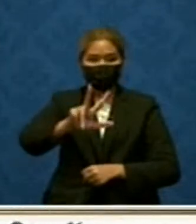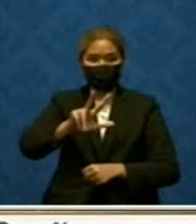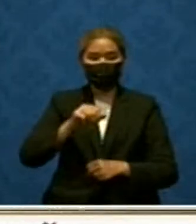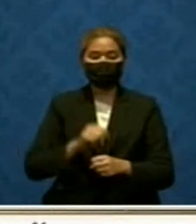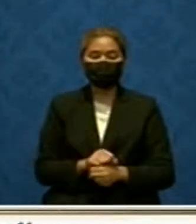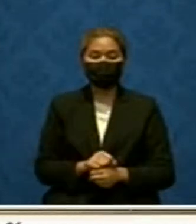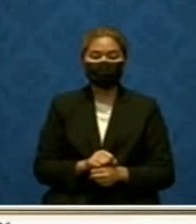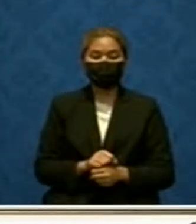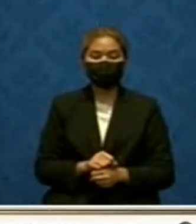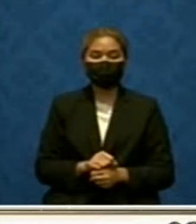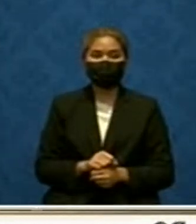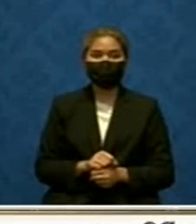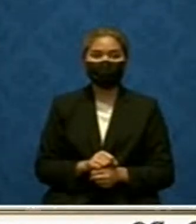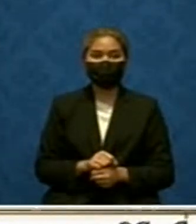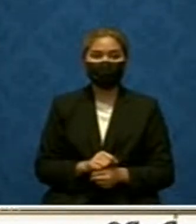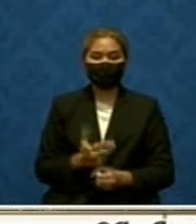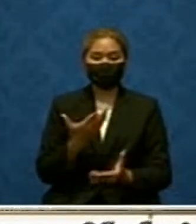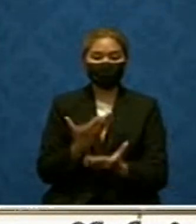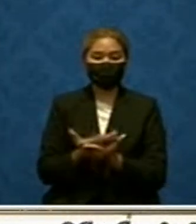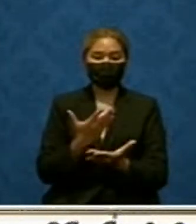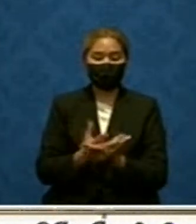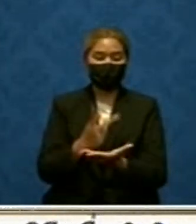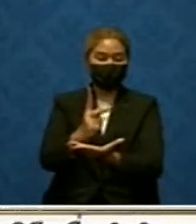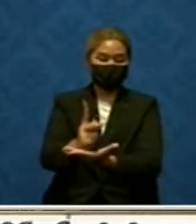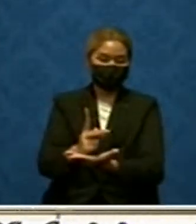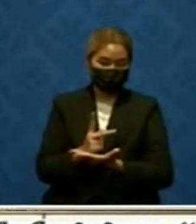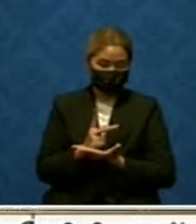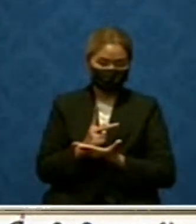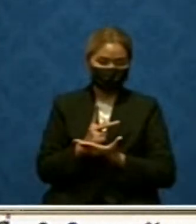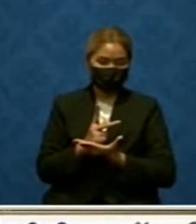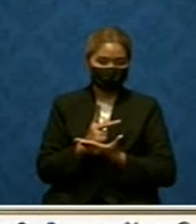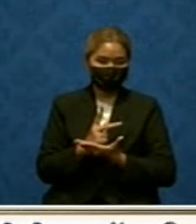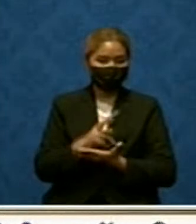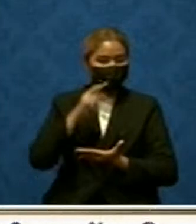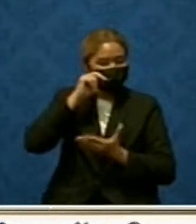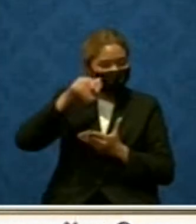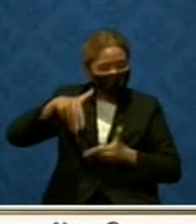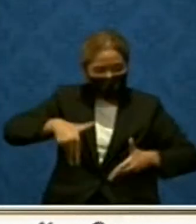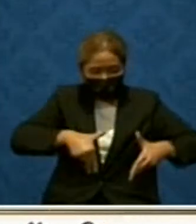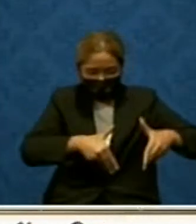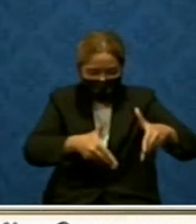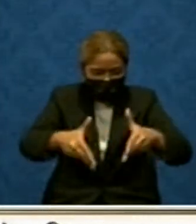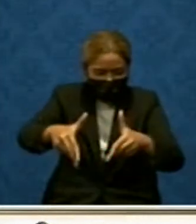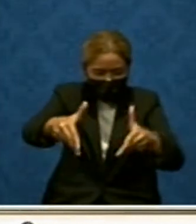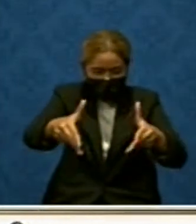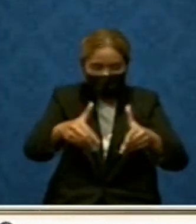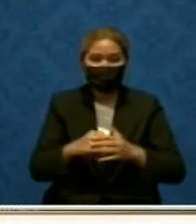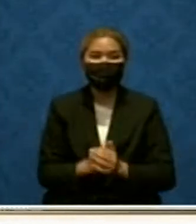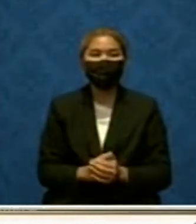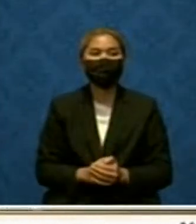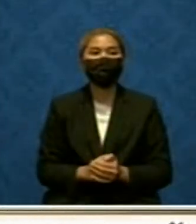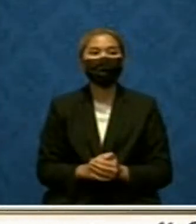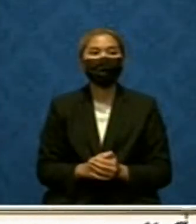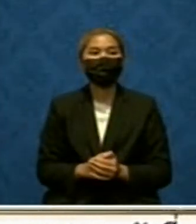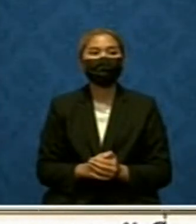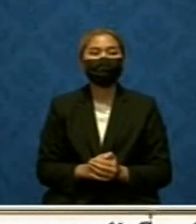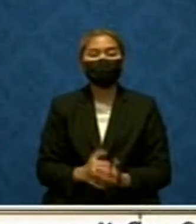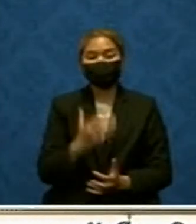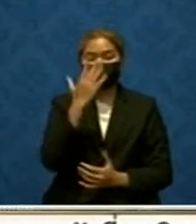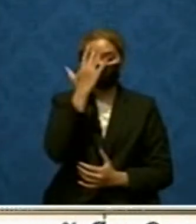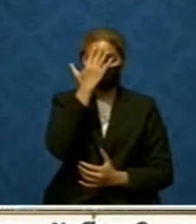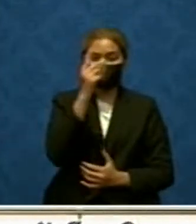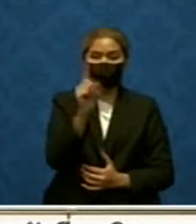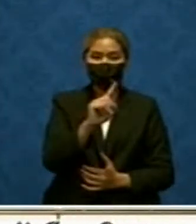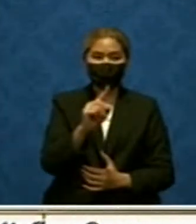หไปวาเปักกูแห่งล่มแ้น้ำเจ้าพยาโอ้โ..สื่อมชไปเขียนเยอะเพราอะไรครั